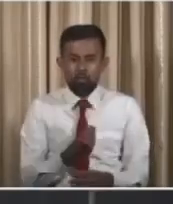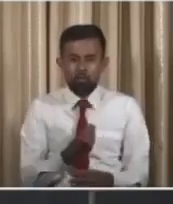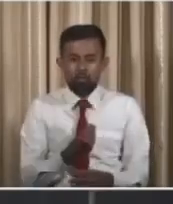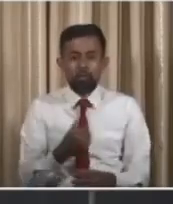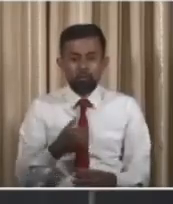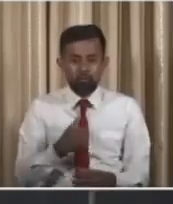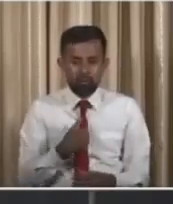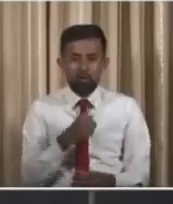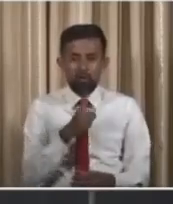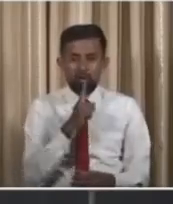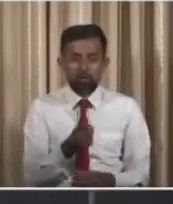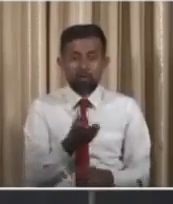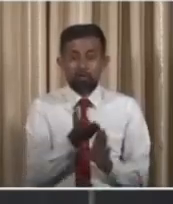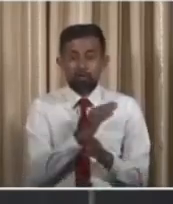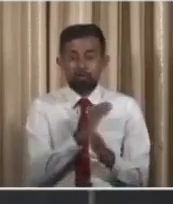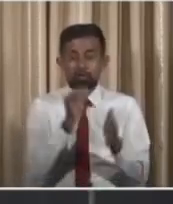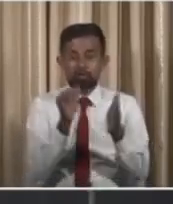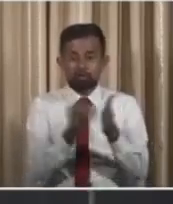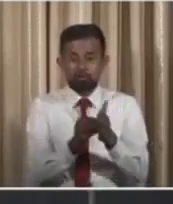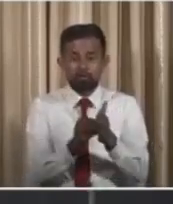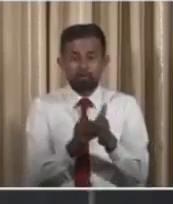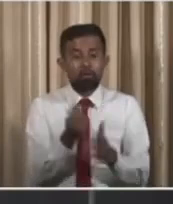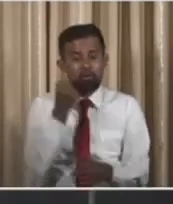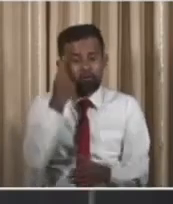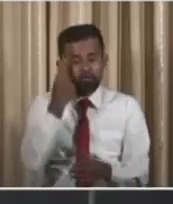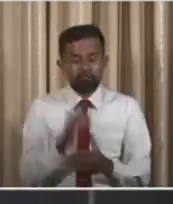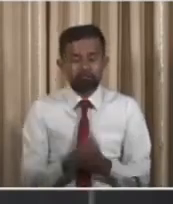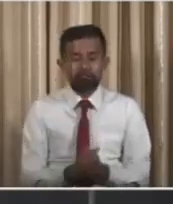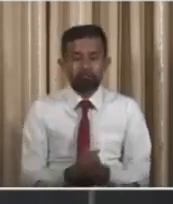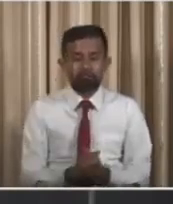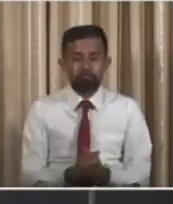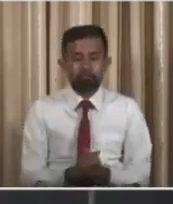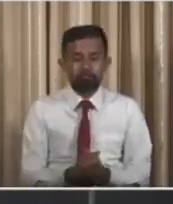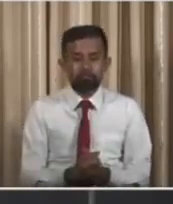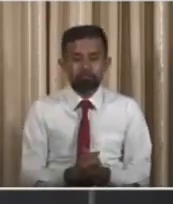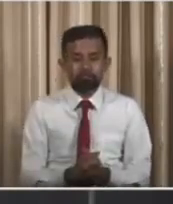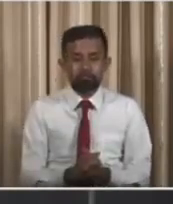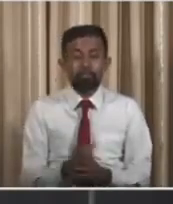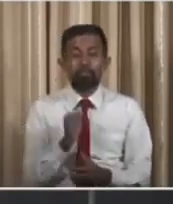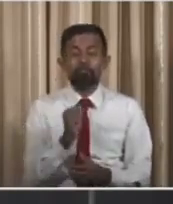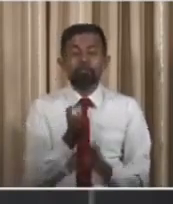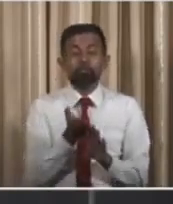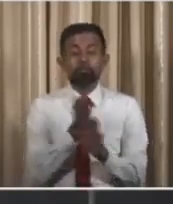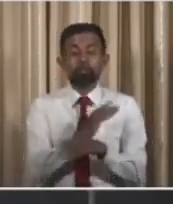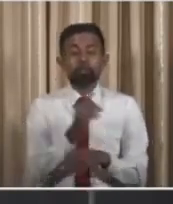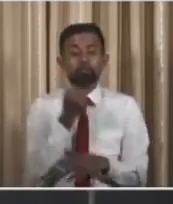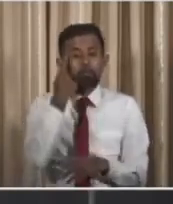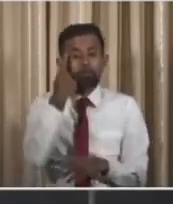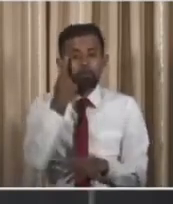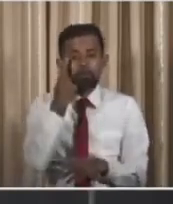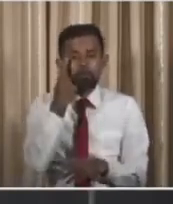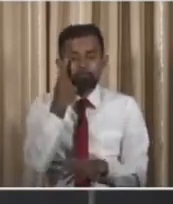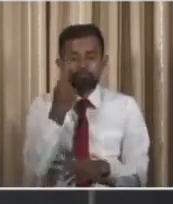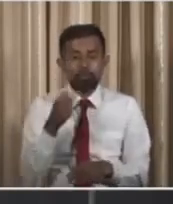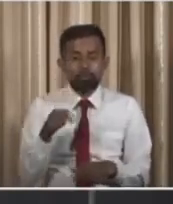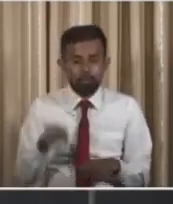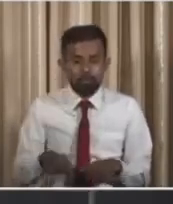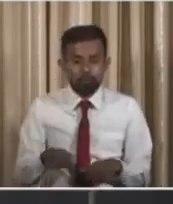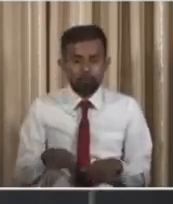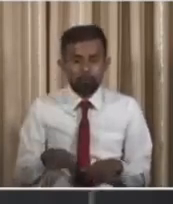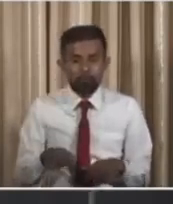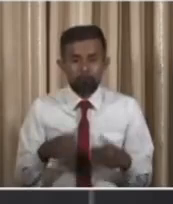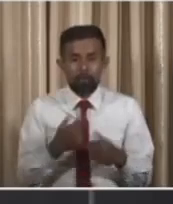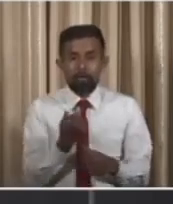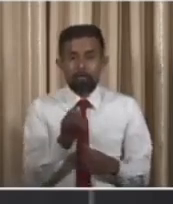Ma kian ne, ihat sandhan kara karuno mata pihita aya. Munad ihat sandhan kara karuno, jang metana,